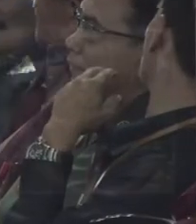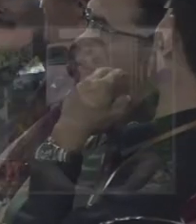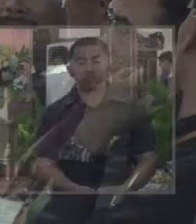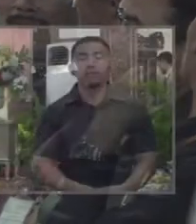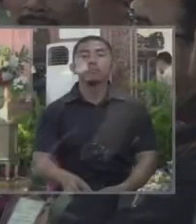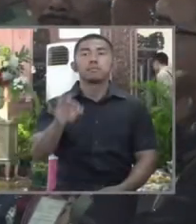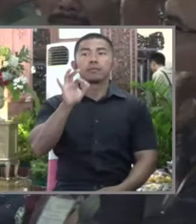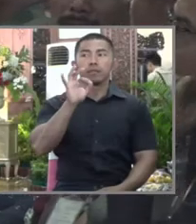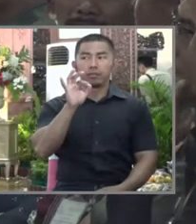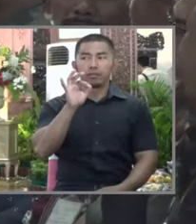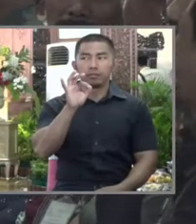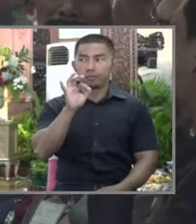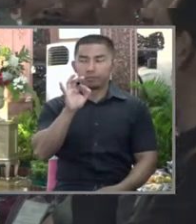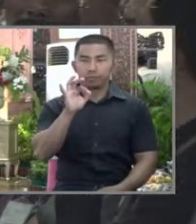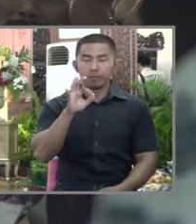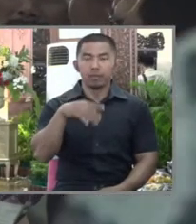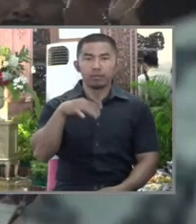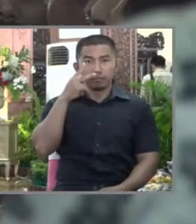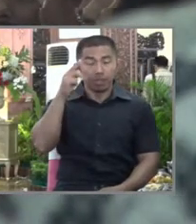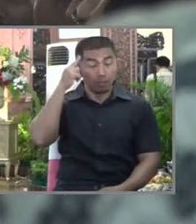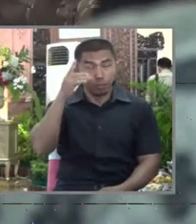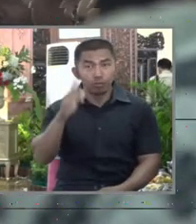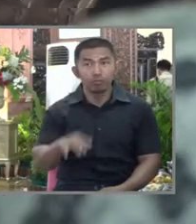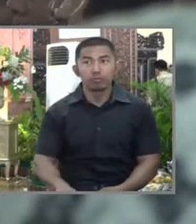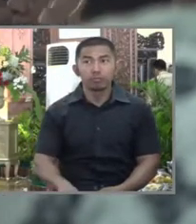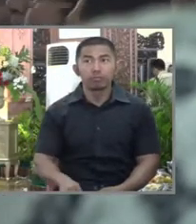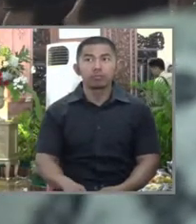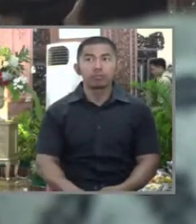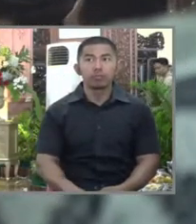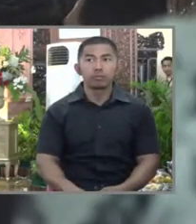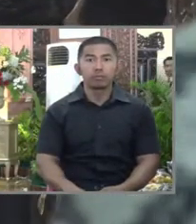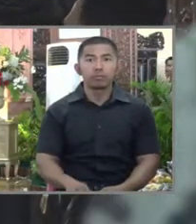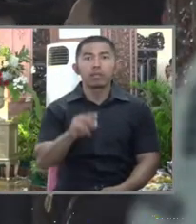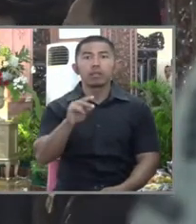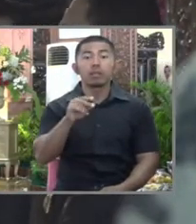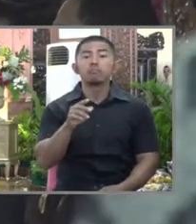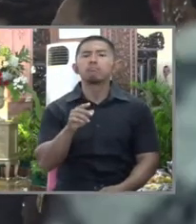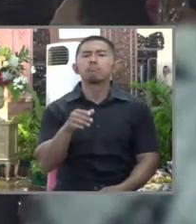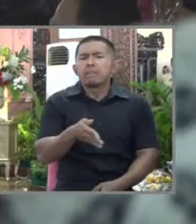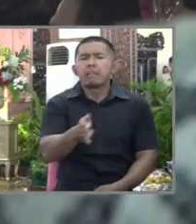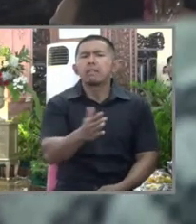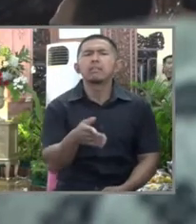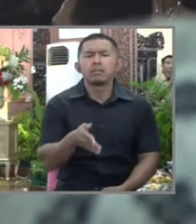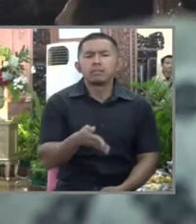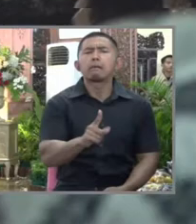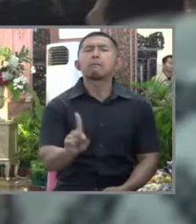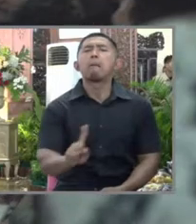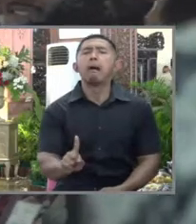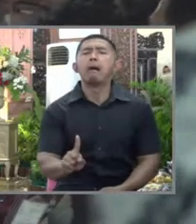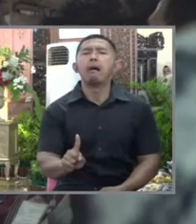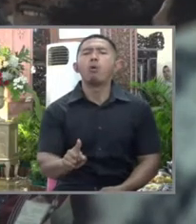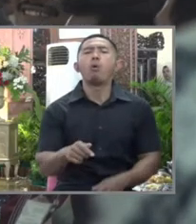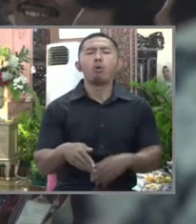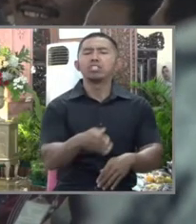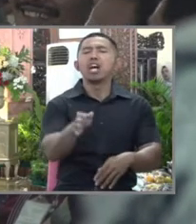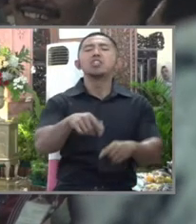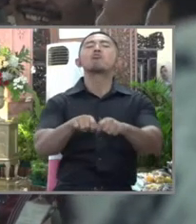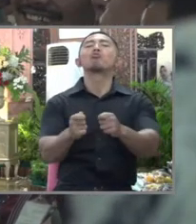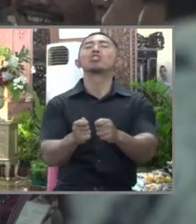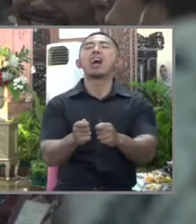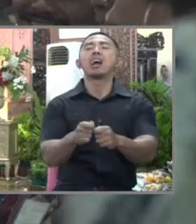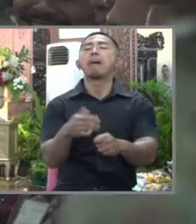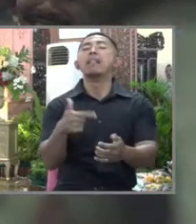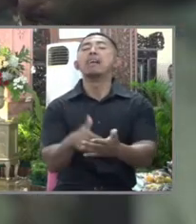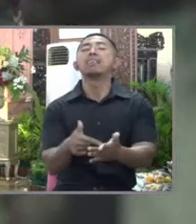Oke, liane sih, cik bingung, apa? Hah? Jalannya kenapa? Oh, jalannya rusak, Pak. Apalagi?